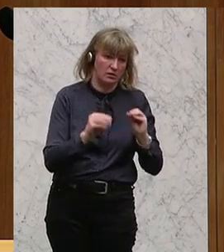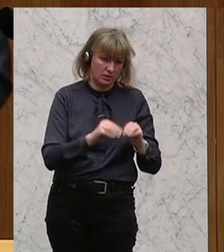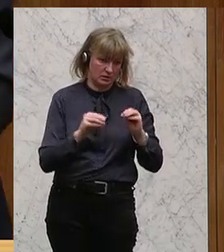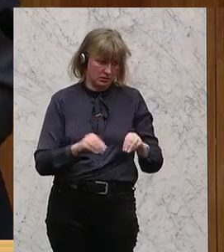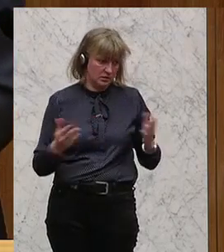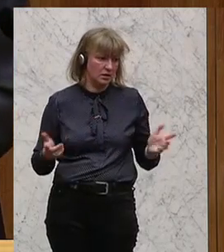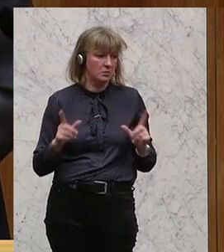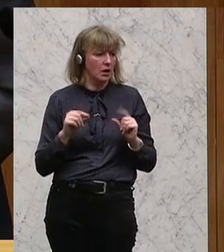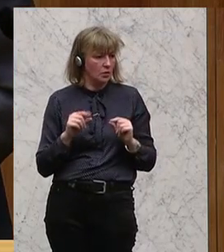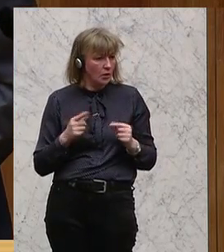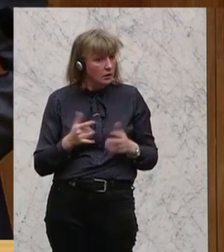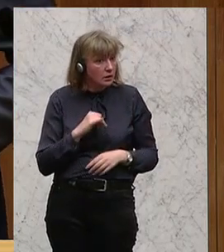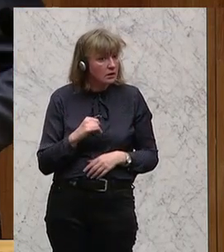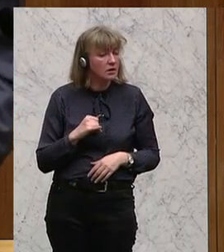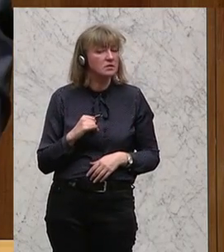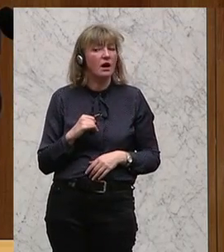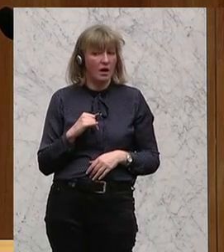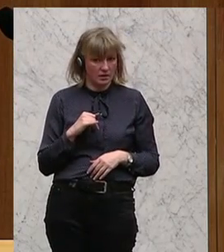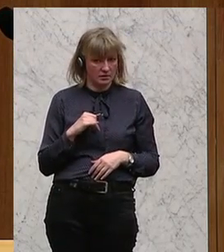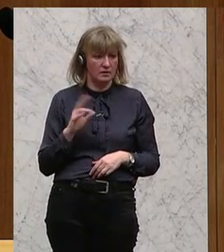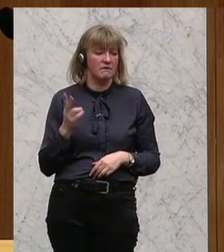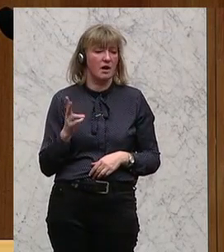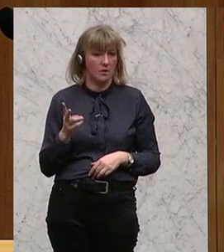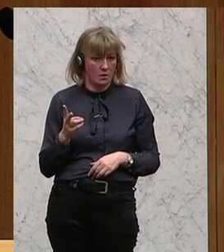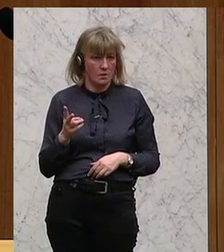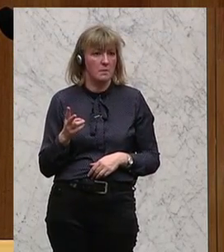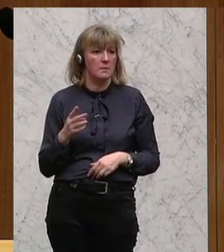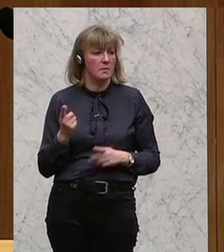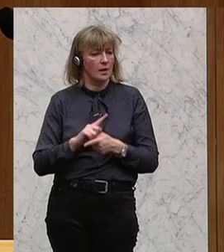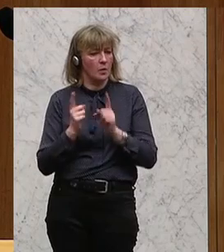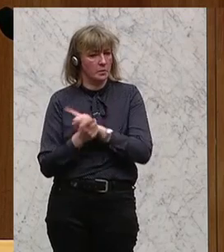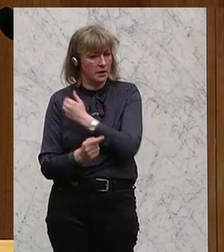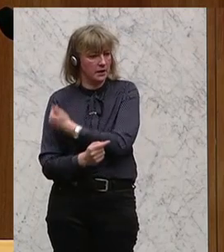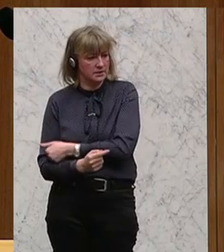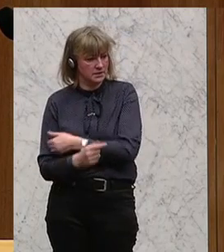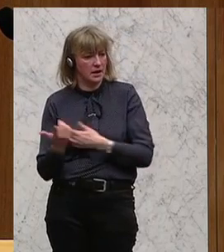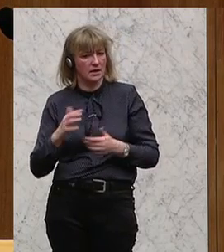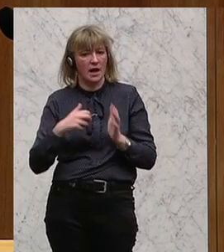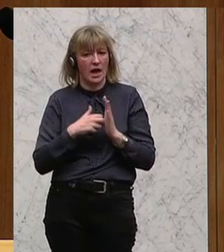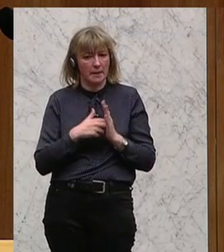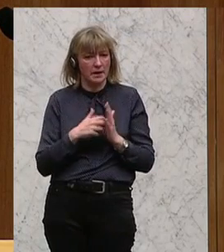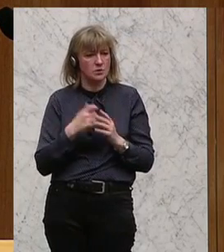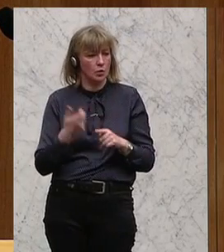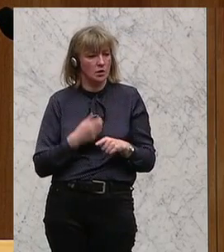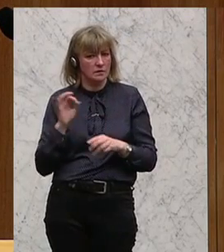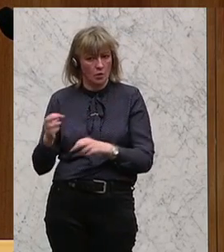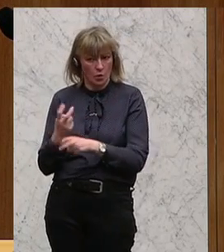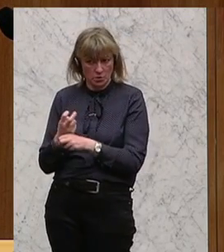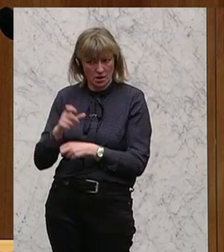finanzieren. Ich finde es auch deshalb interessant, weil wir ja auf der umgekehrten Seite bei den AMS-Kursen etwa für